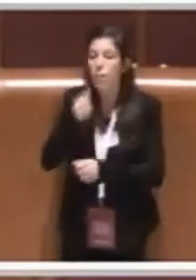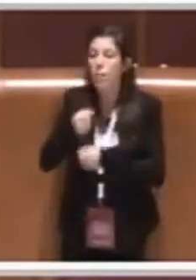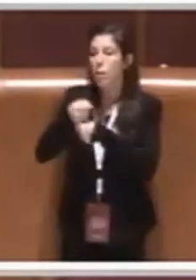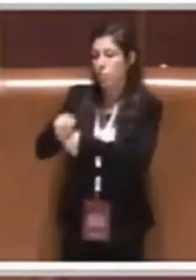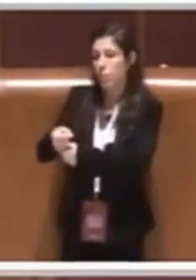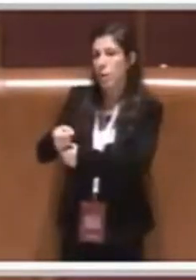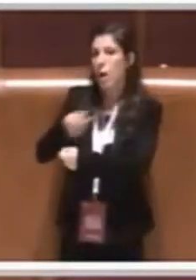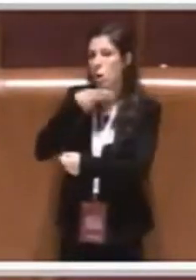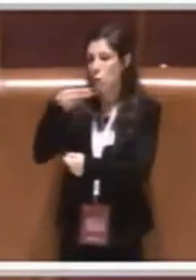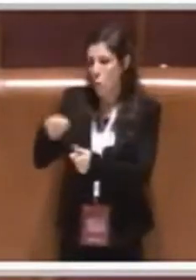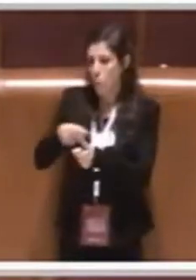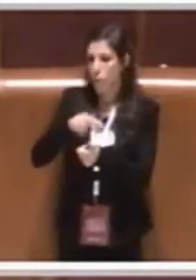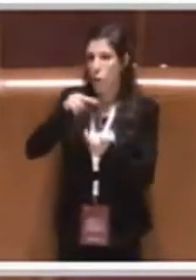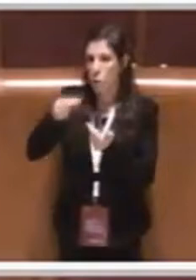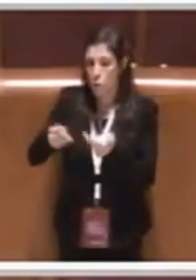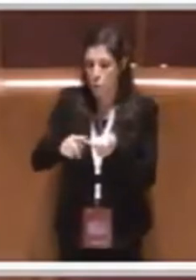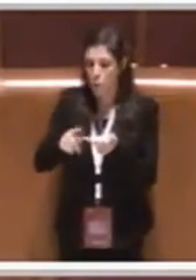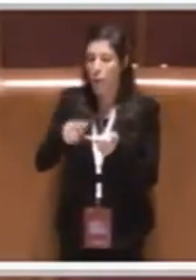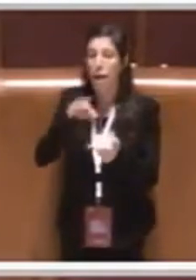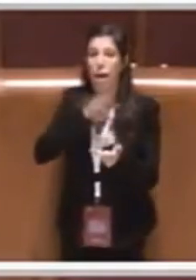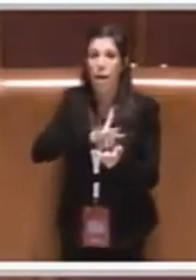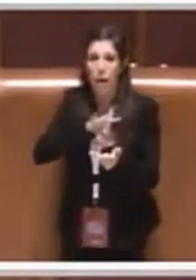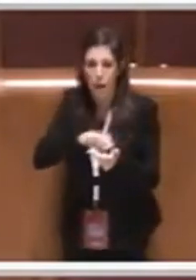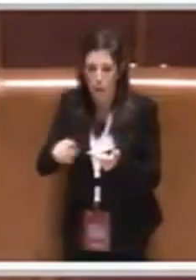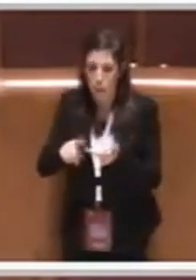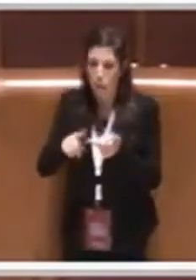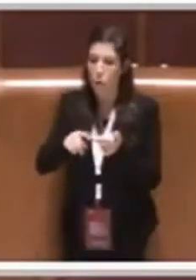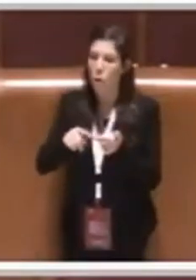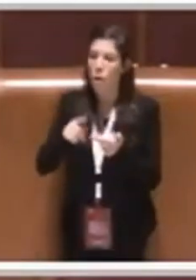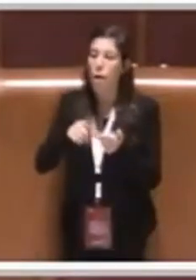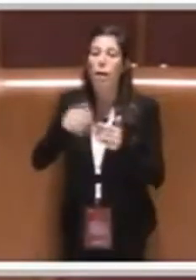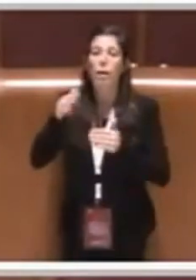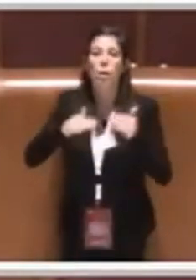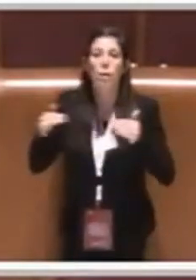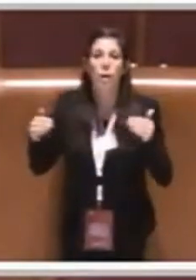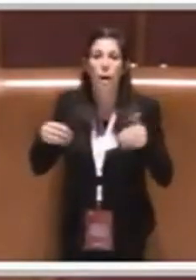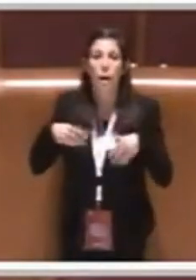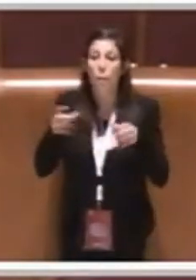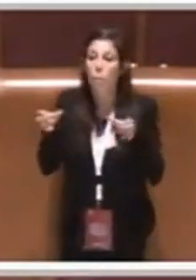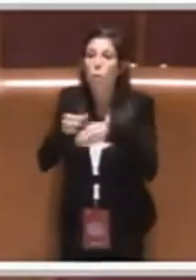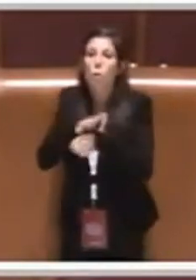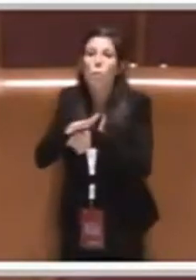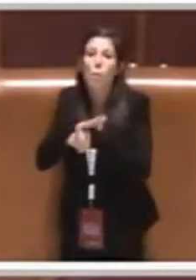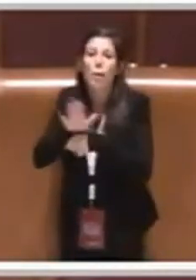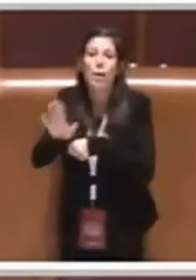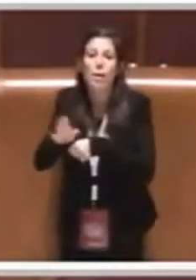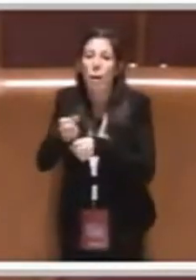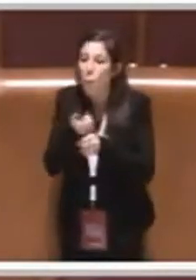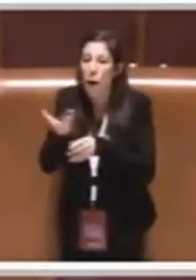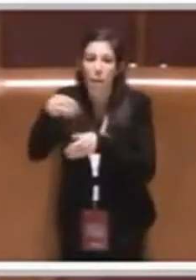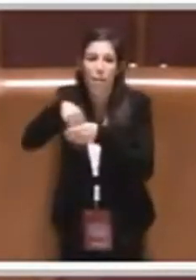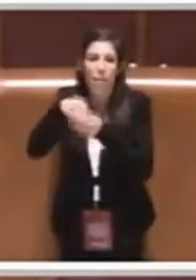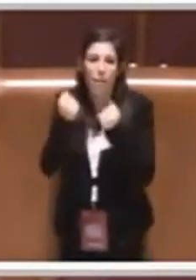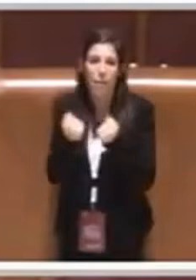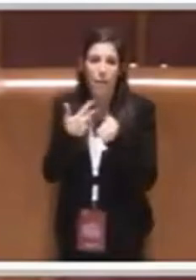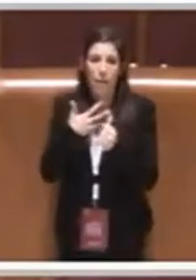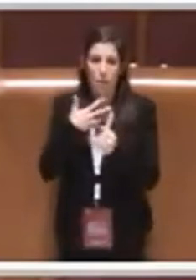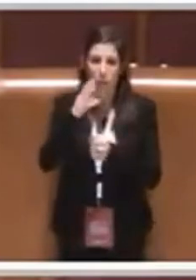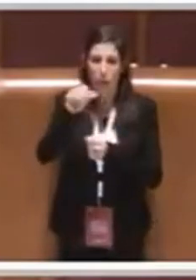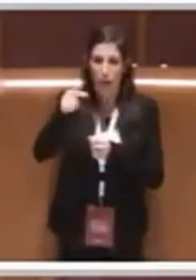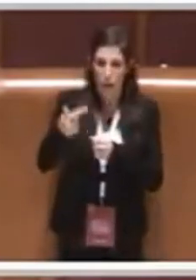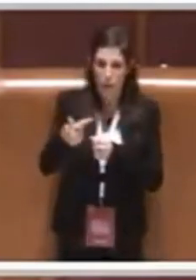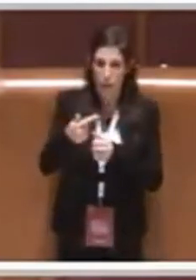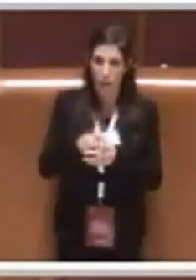il reddito, la regolarità della documentazione e anche del nucleo inserito all'interno dei CAT. Ci